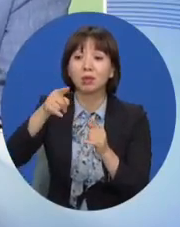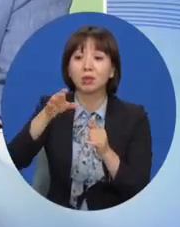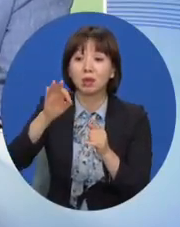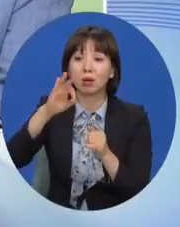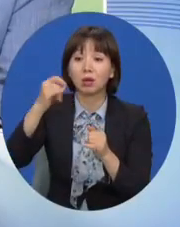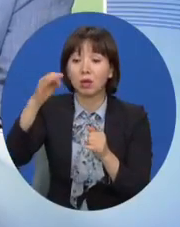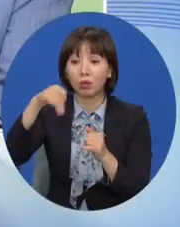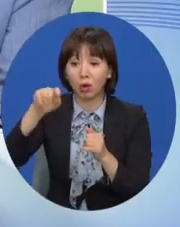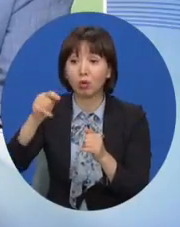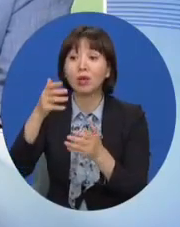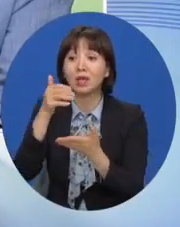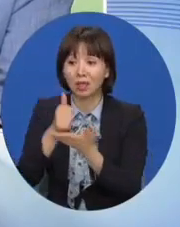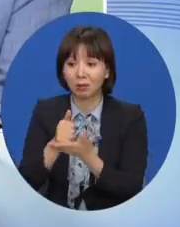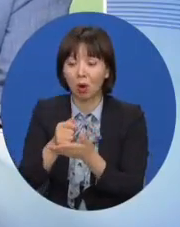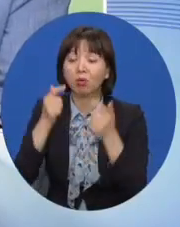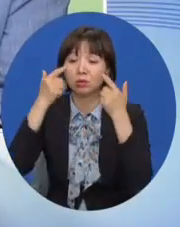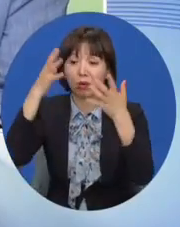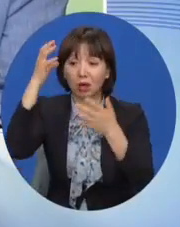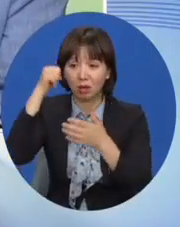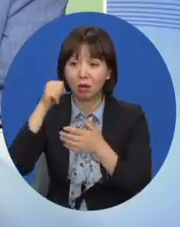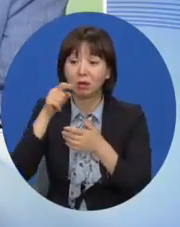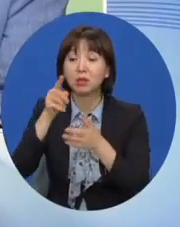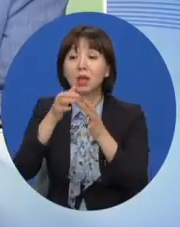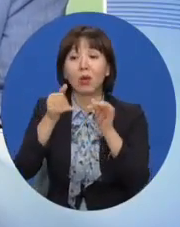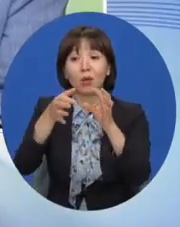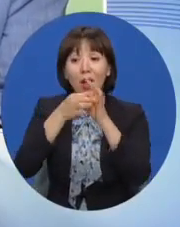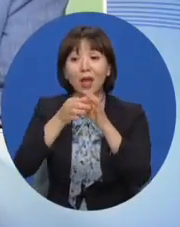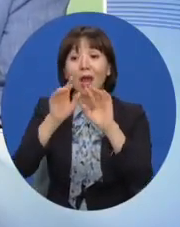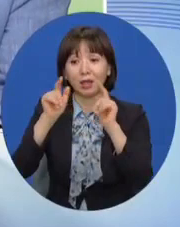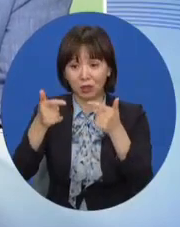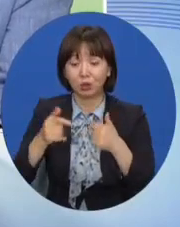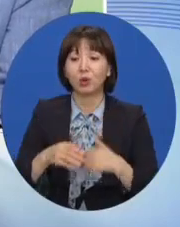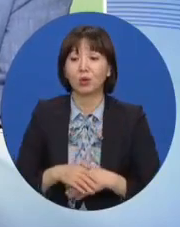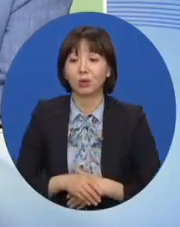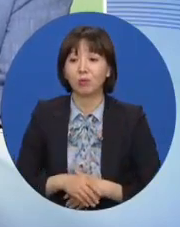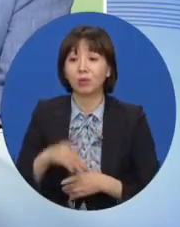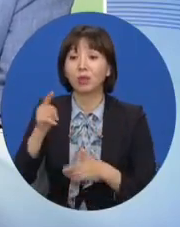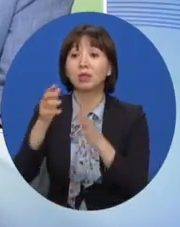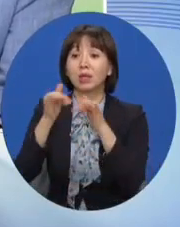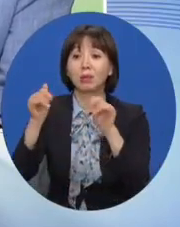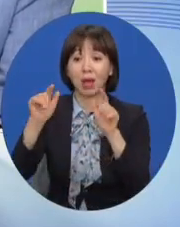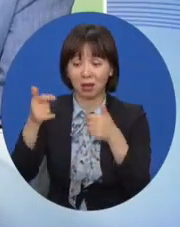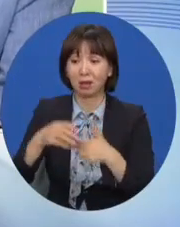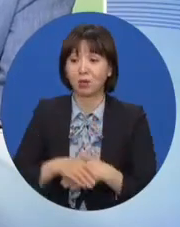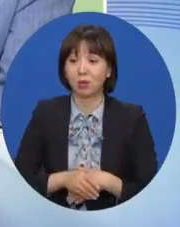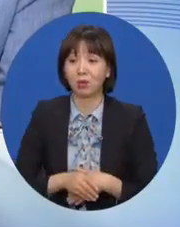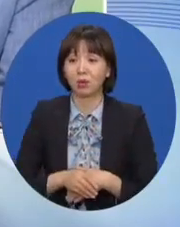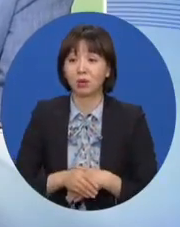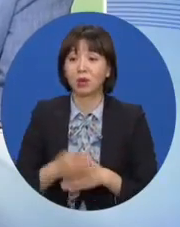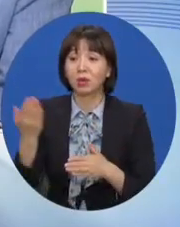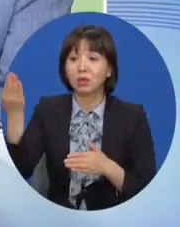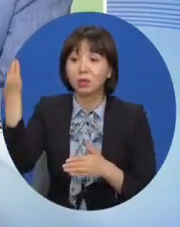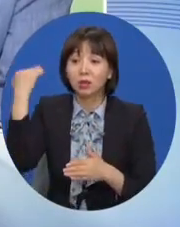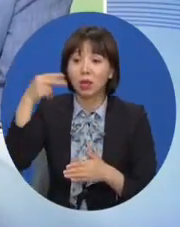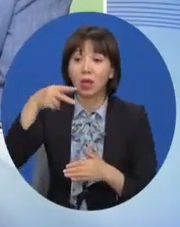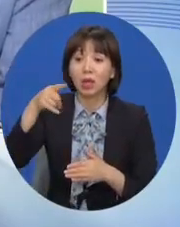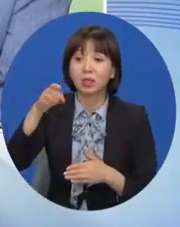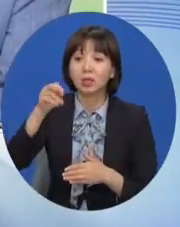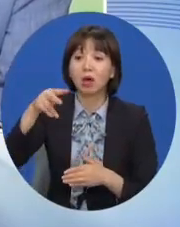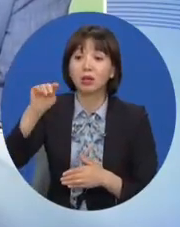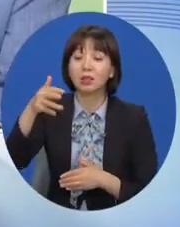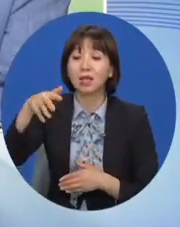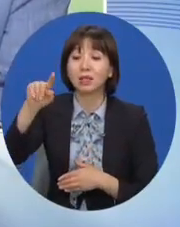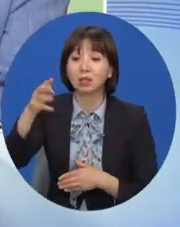원장님. 아, 맞습니다. 예, 예. 그 정확히 기억하시는군요. 예. 그분하고 관계된 일은 아니었었죠. 그렇죠. 그분이 그, 안 하신 예, 예. 겁니다. 그 전에 있었던 분은 성상철